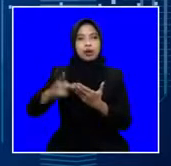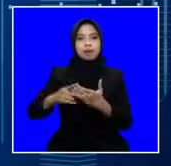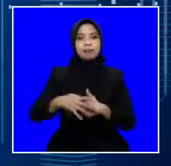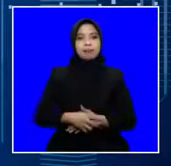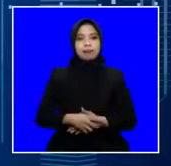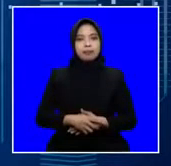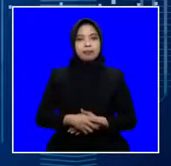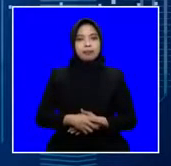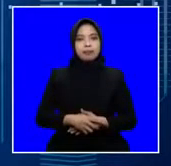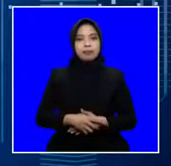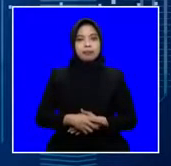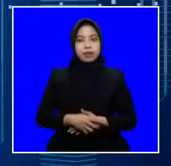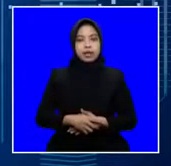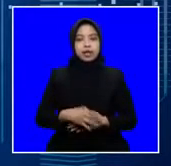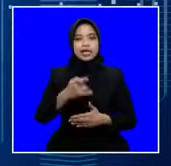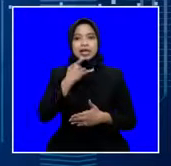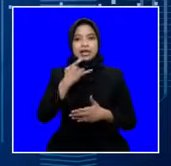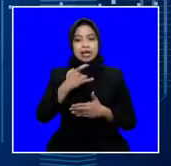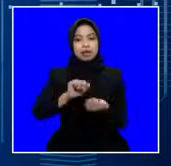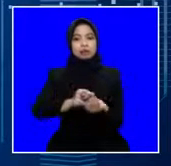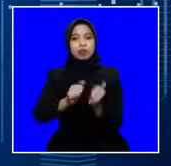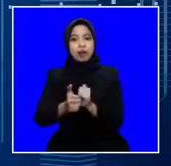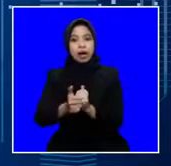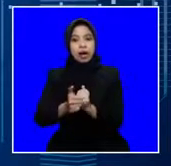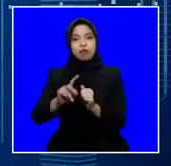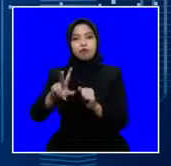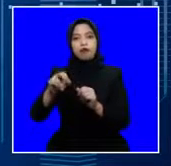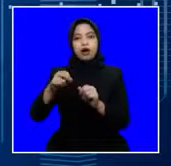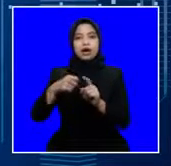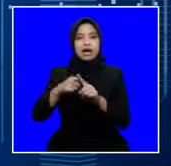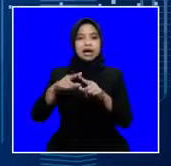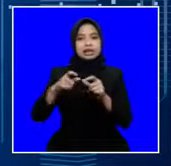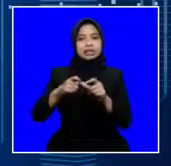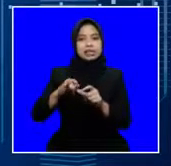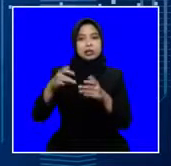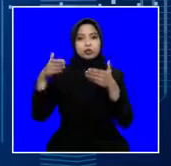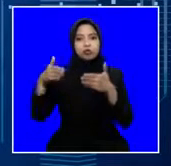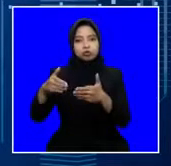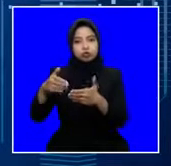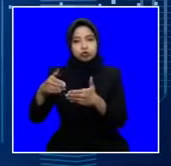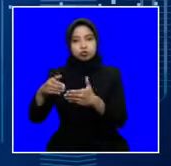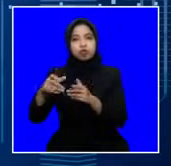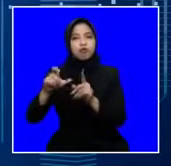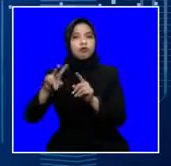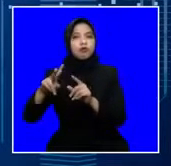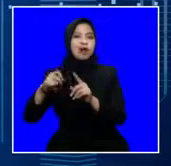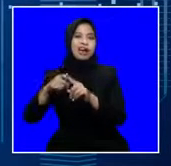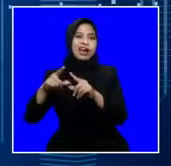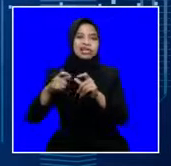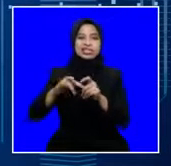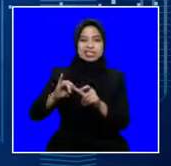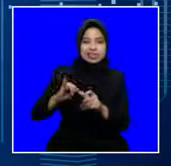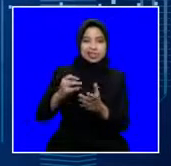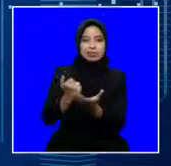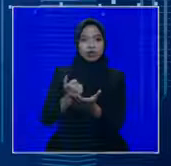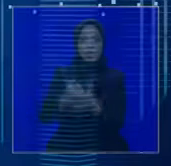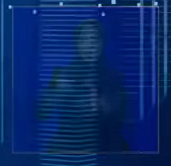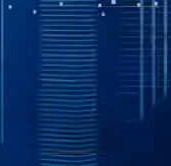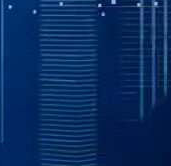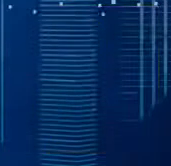dengan strategi revitalisasi vokasi kita di Dirjen Vokasi. Jadi ini akan ada berbagai macam